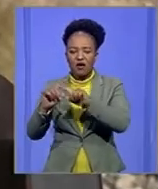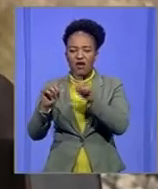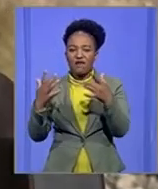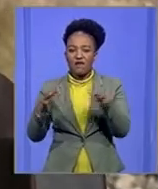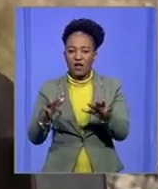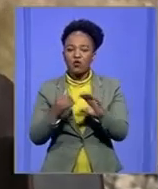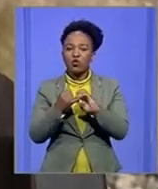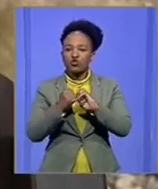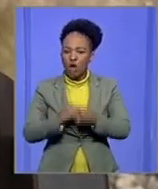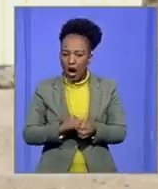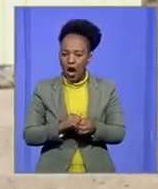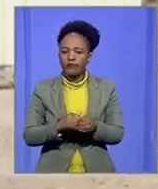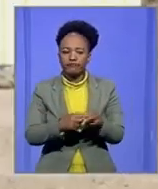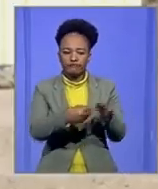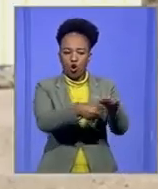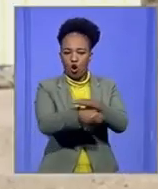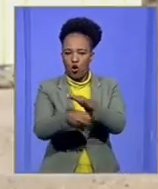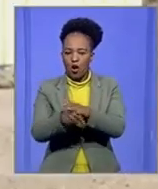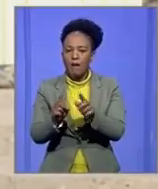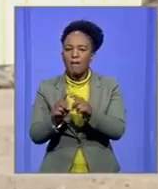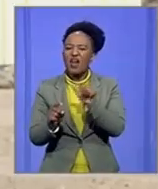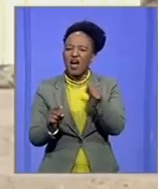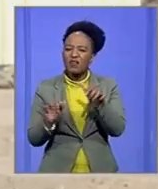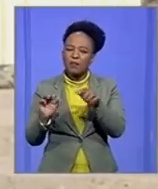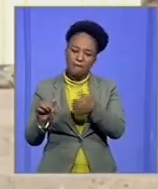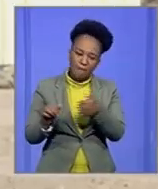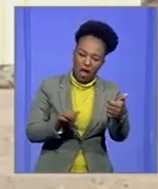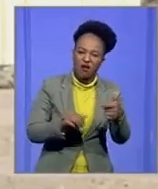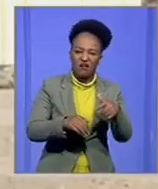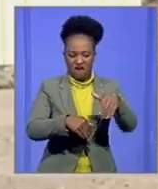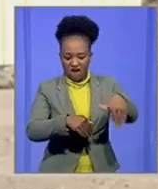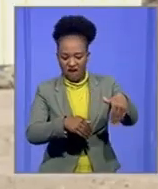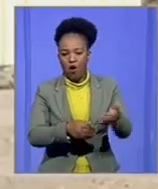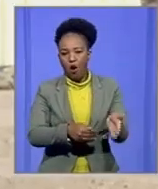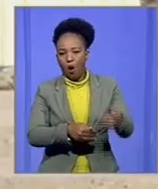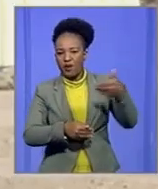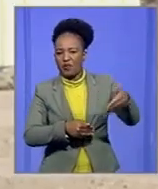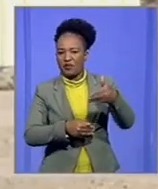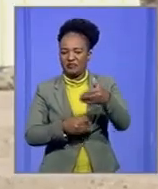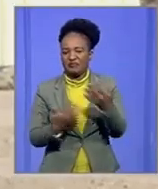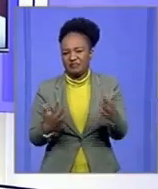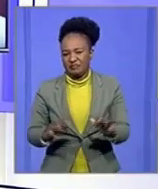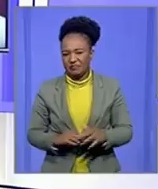sebakeng sa letsatsi ba kgona go bula gape. Thabiso Moss, SABC News, Orkney.